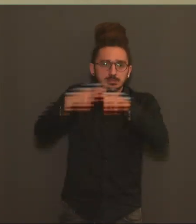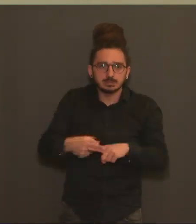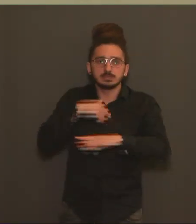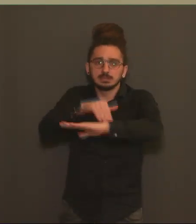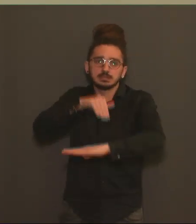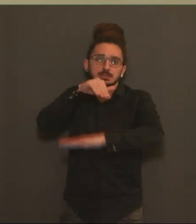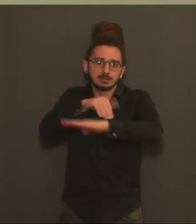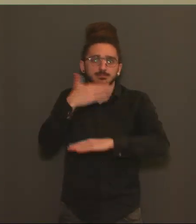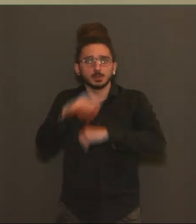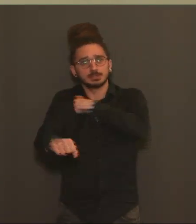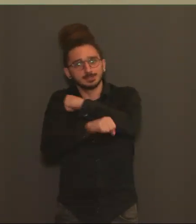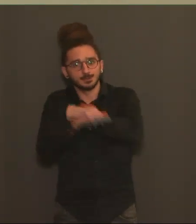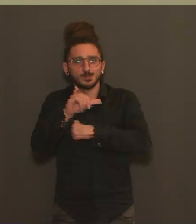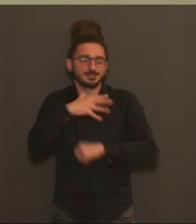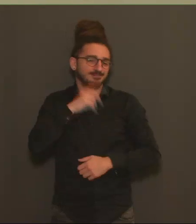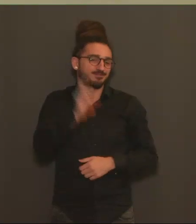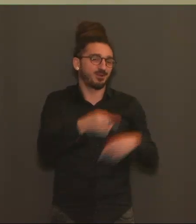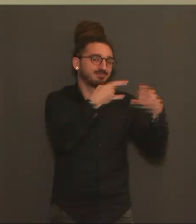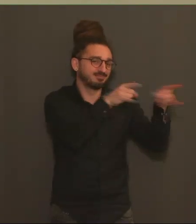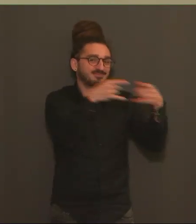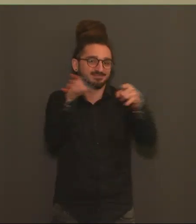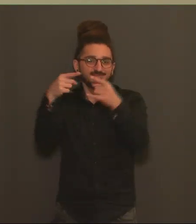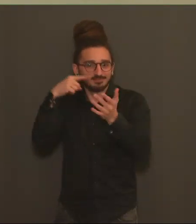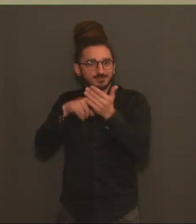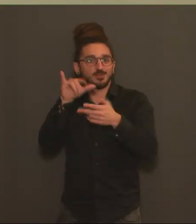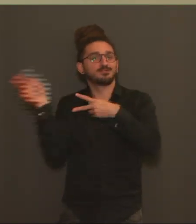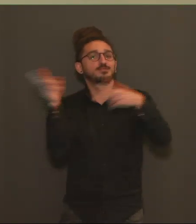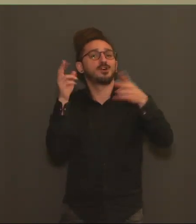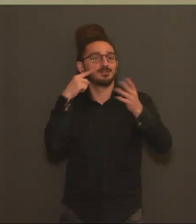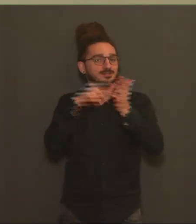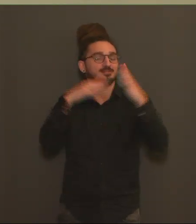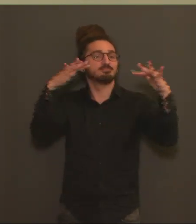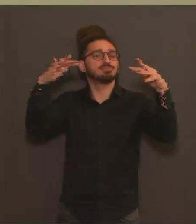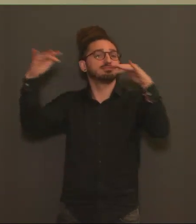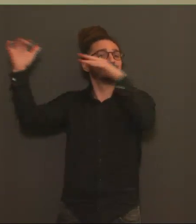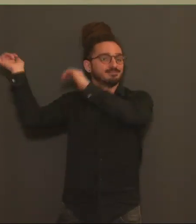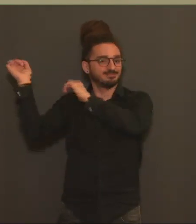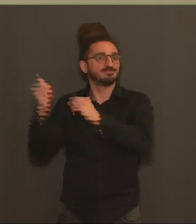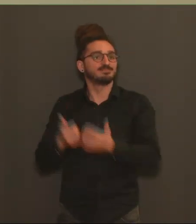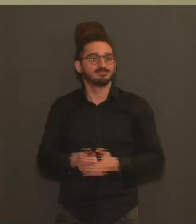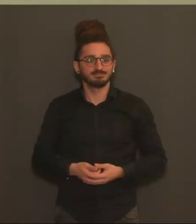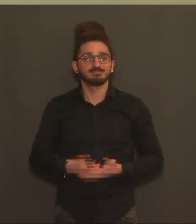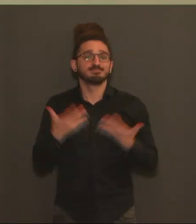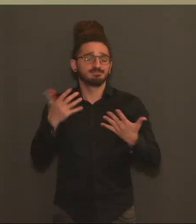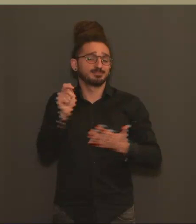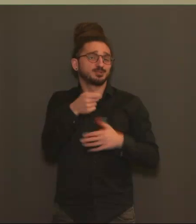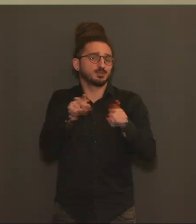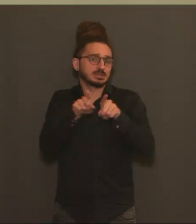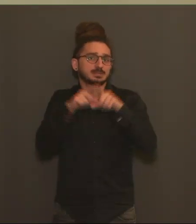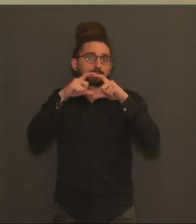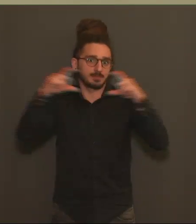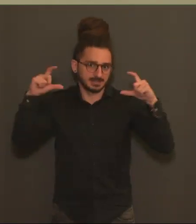pièce. Et par ailleurs, outre la ventilation, bien sûr, il y a tout l'impact du port du masque. Le port du masque qui